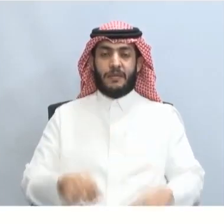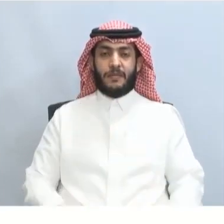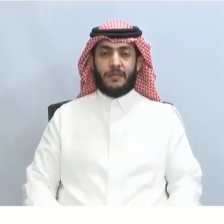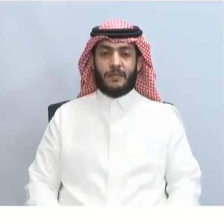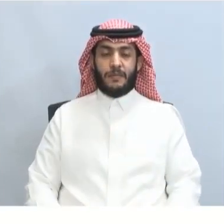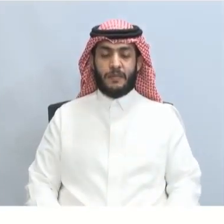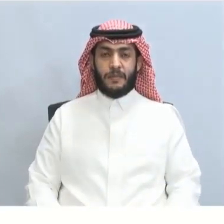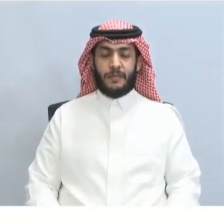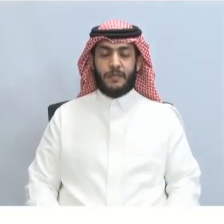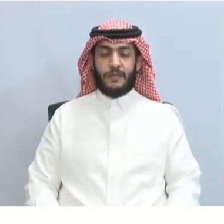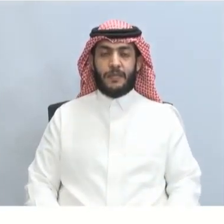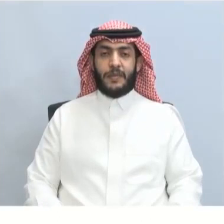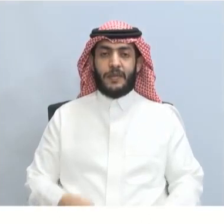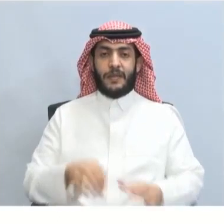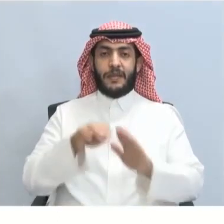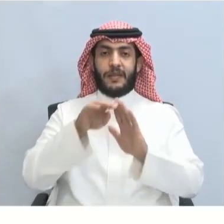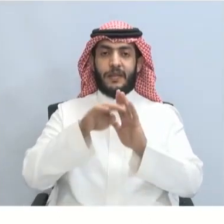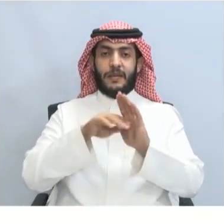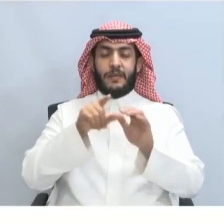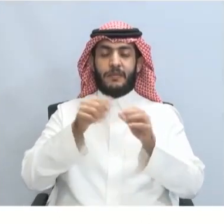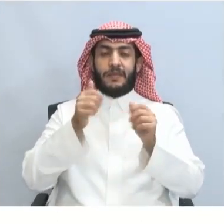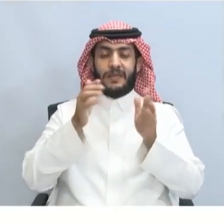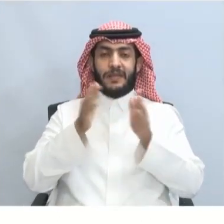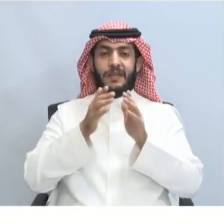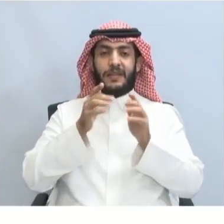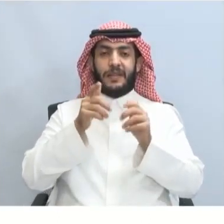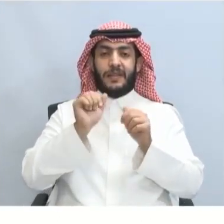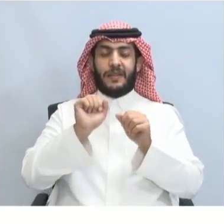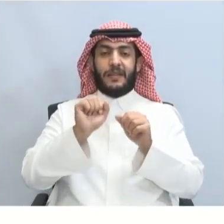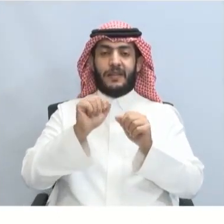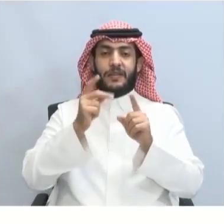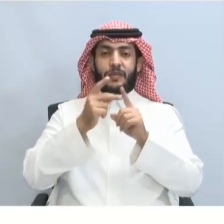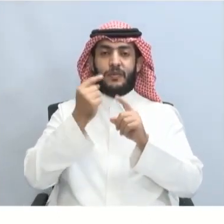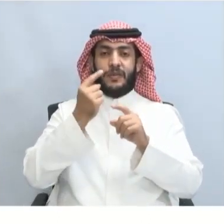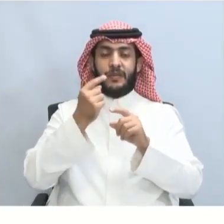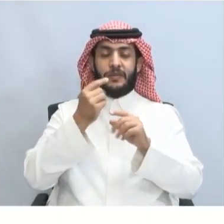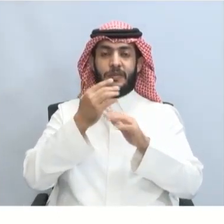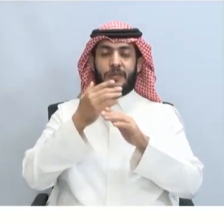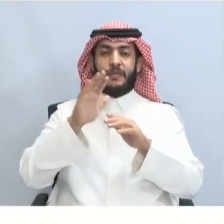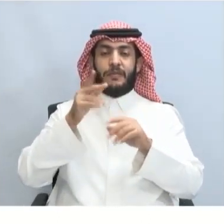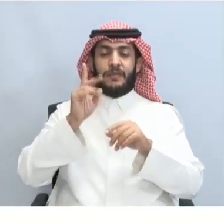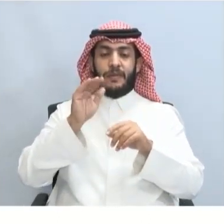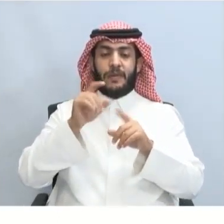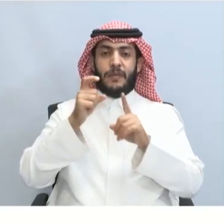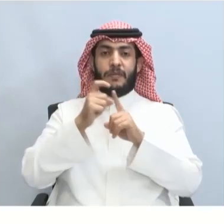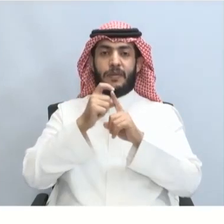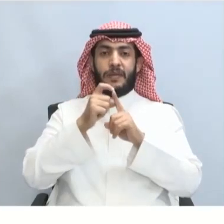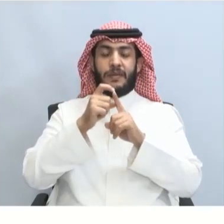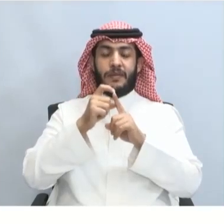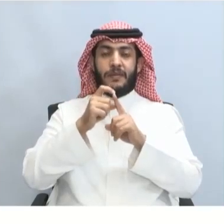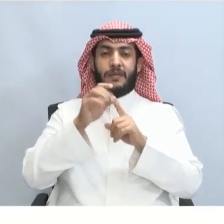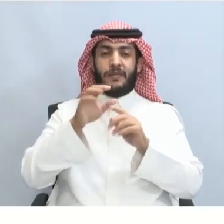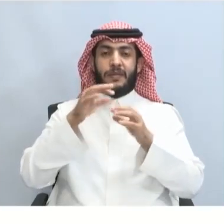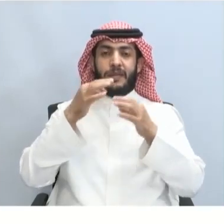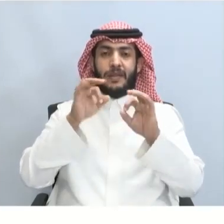وهذه هي عباره عن عناوين ولكنها اصغر حجما من اتش 1 ثم لدينا البي في